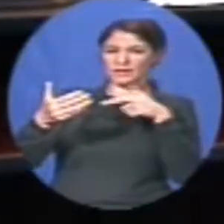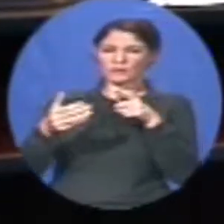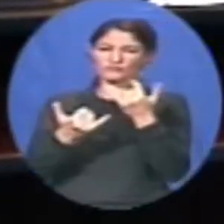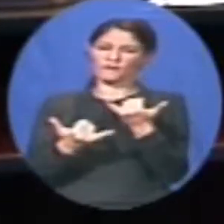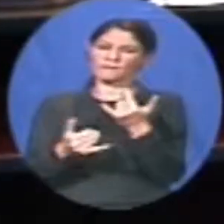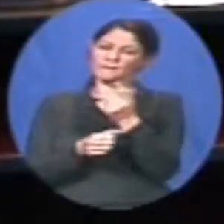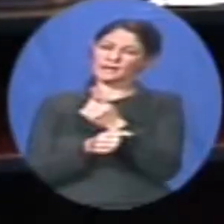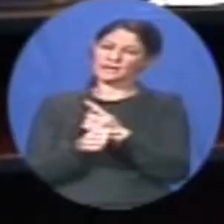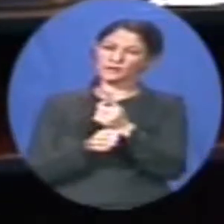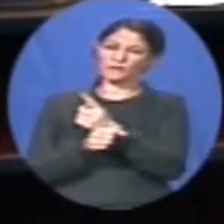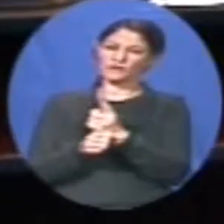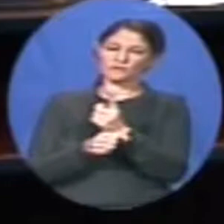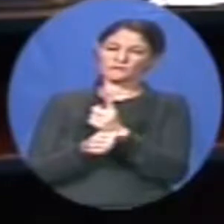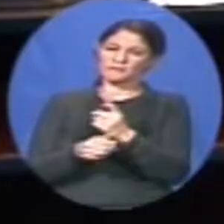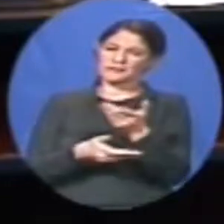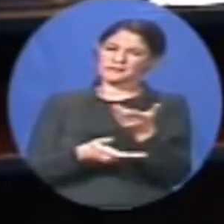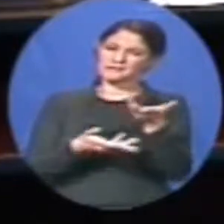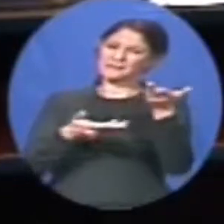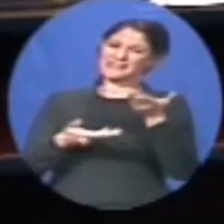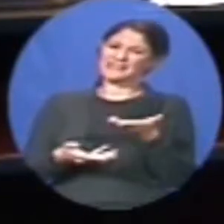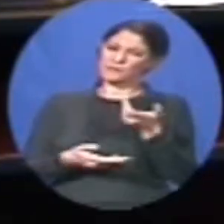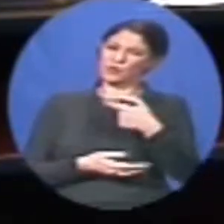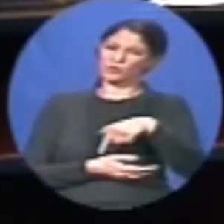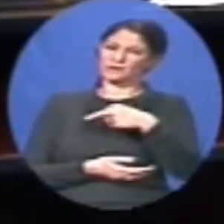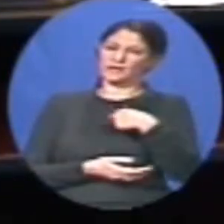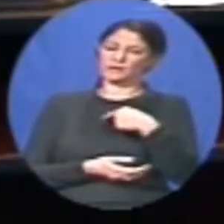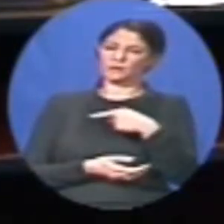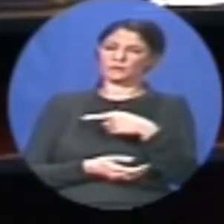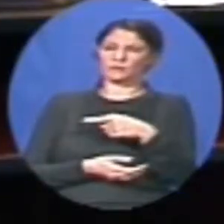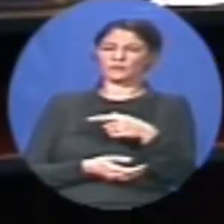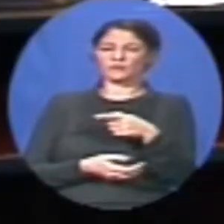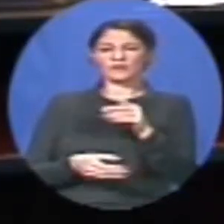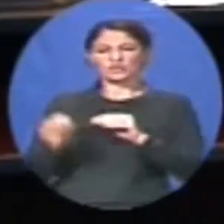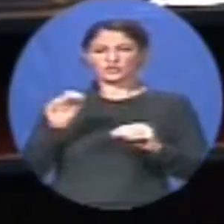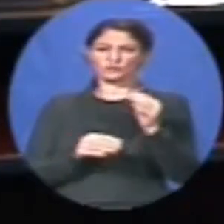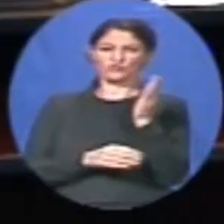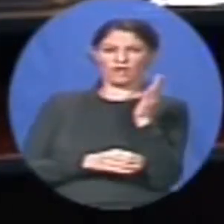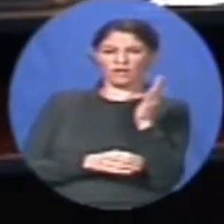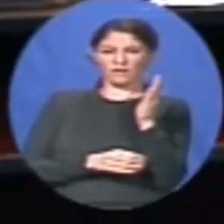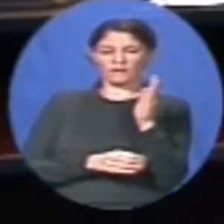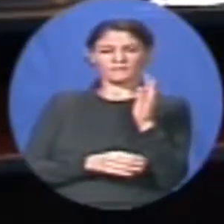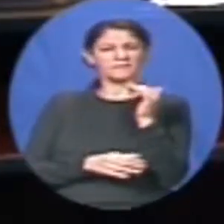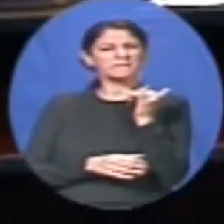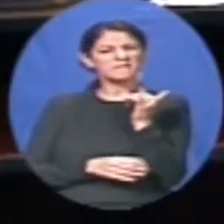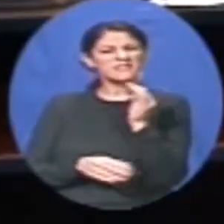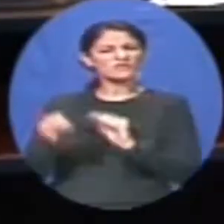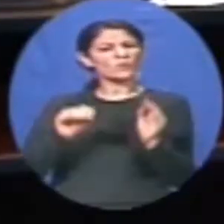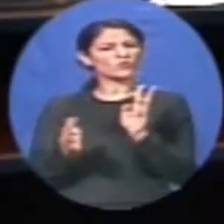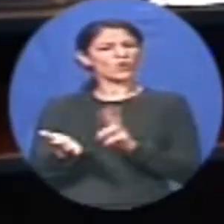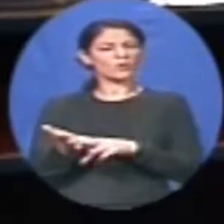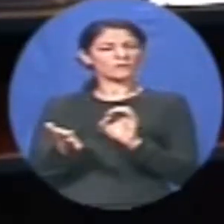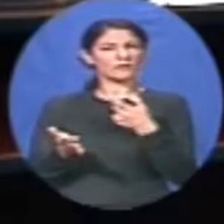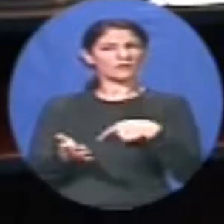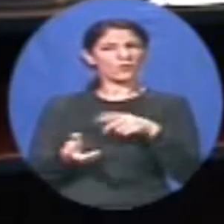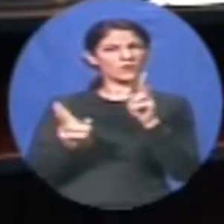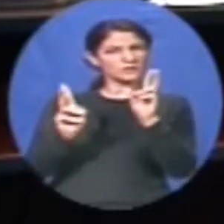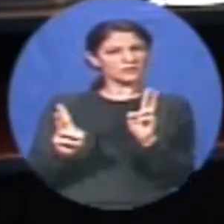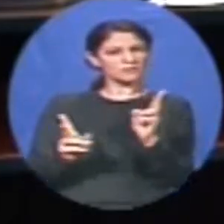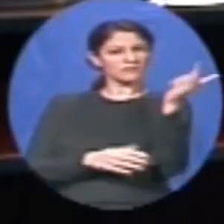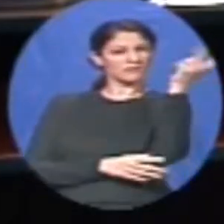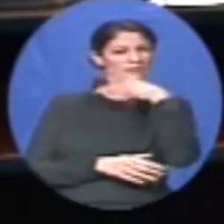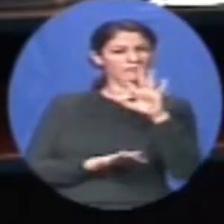אותנו לשימוש הזה לרעה, שבעצם השימוש הנכון, מה זה שימוש לטובה? אז בעצם אם היינו עוצרים לרגע, מבינים מה אנחנו